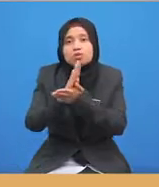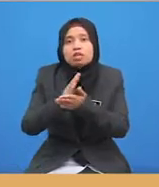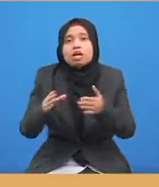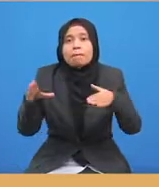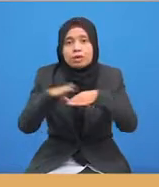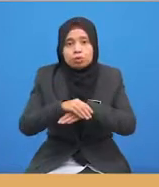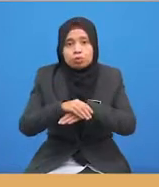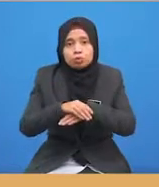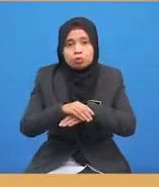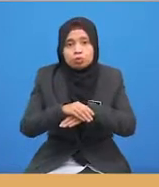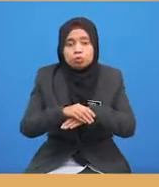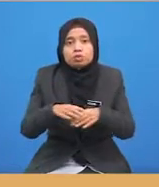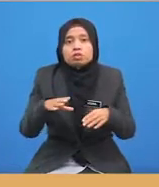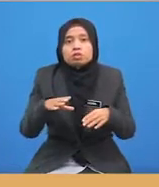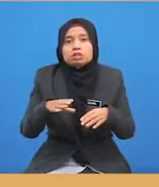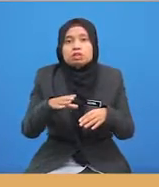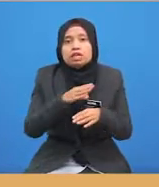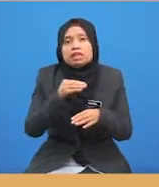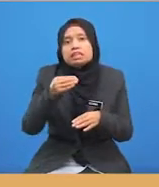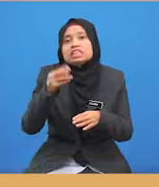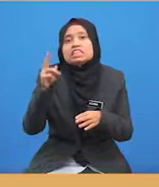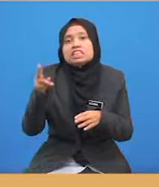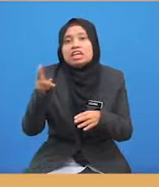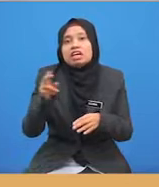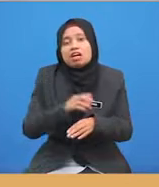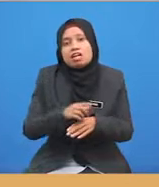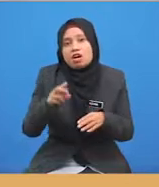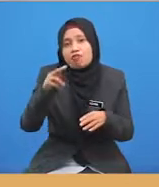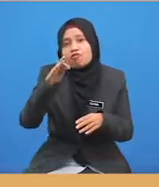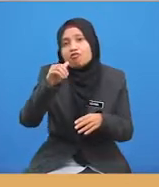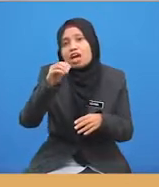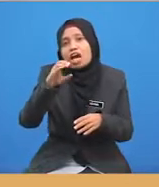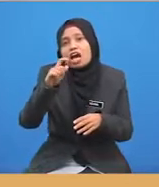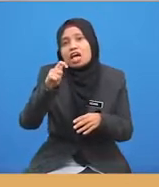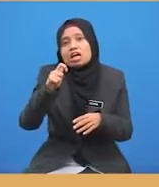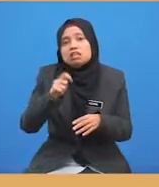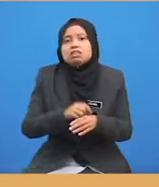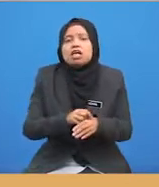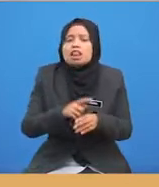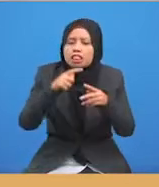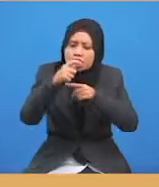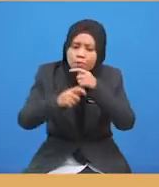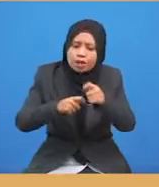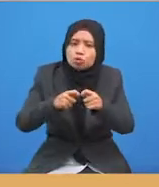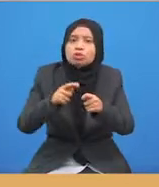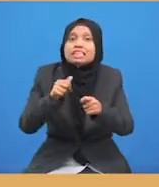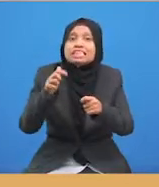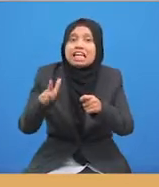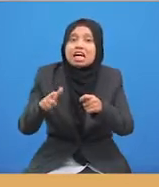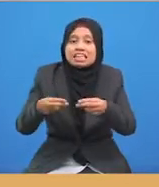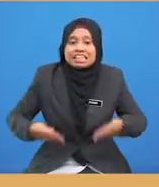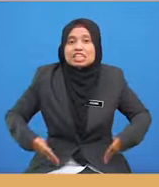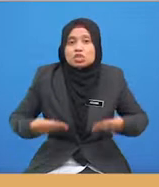Melayu dan Historical Fact and Fiction. Menurut Syed Naqib, tamadun ialah keadaan